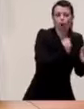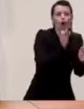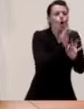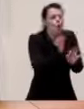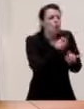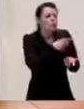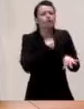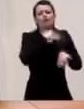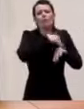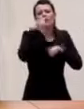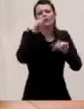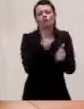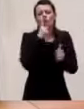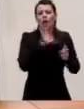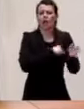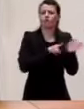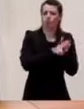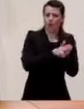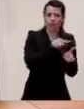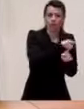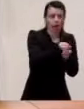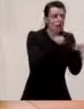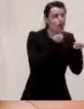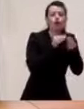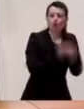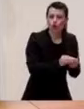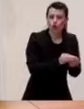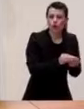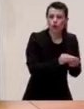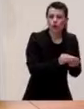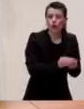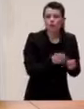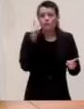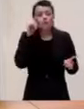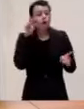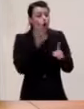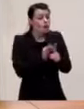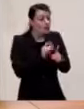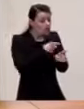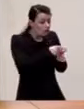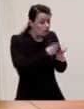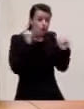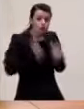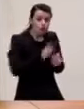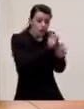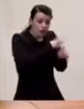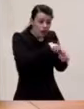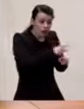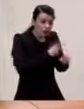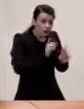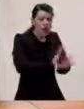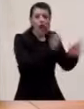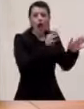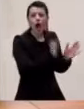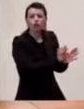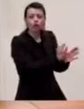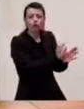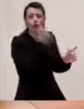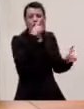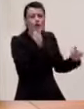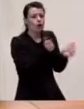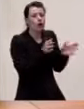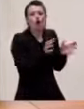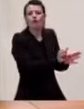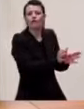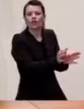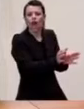influenzali, e per cercare di non lasciare confinati questi cittadini rispetto a tutti gli altri